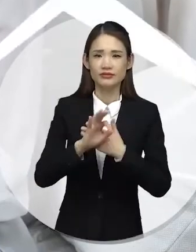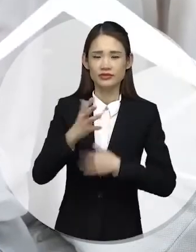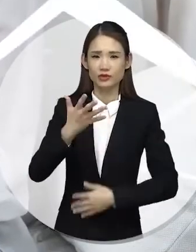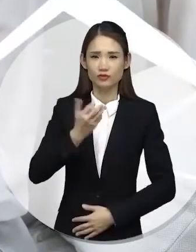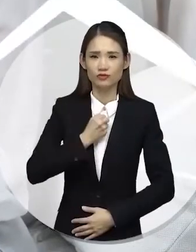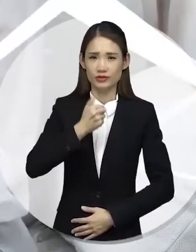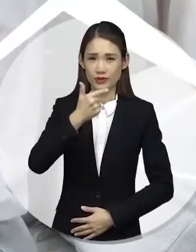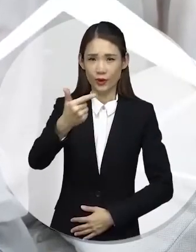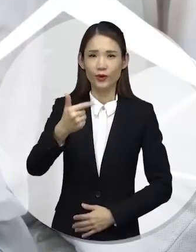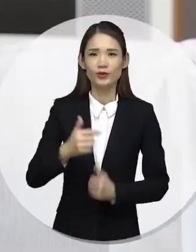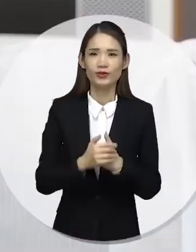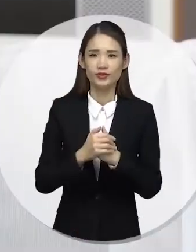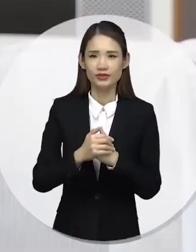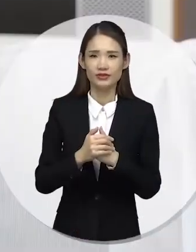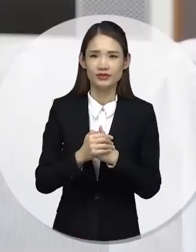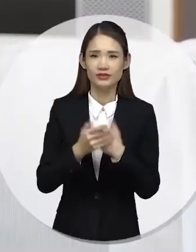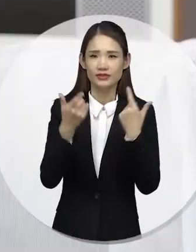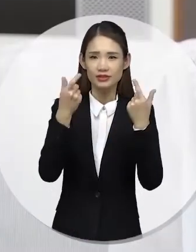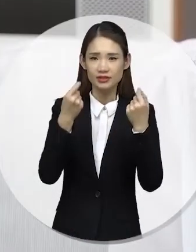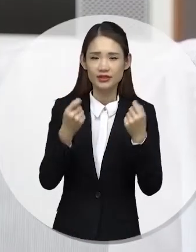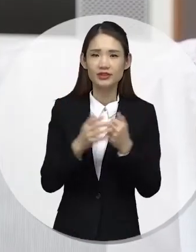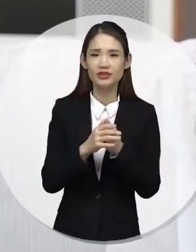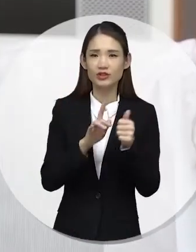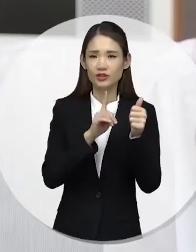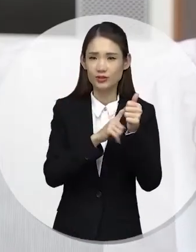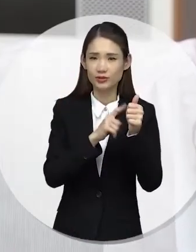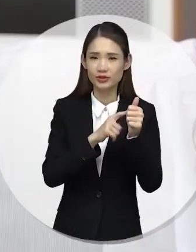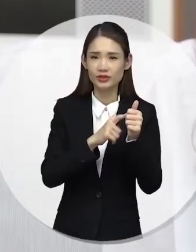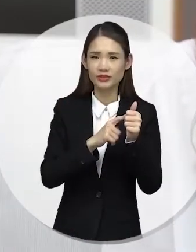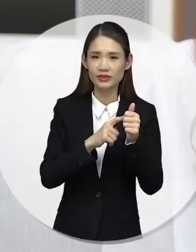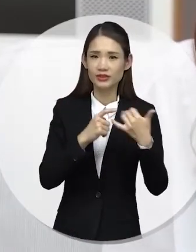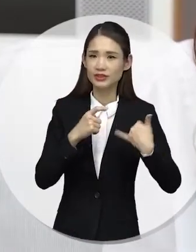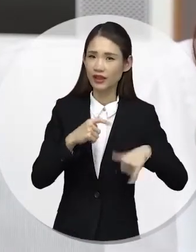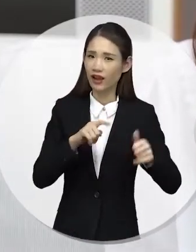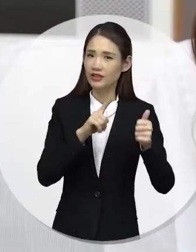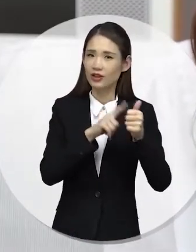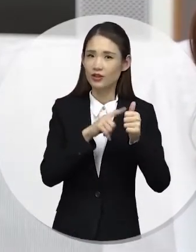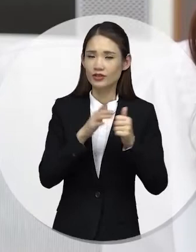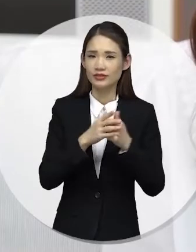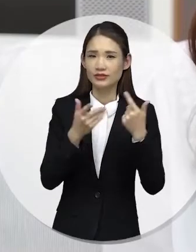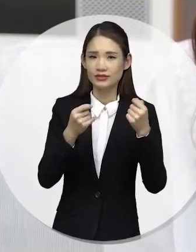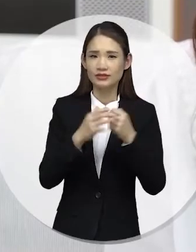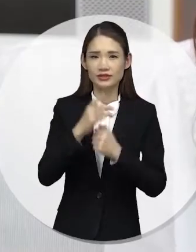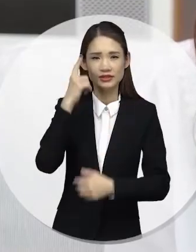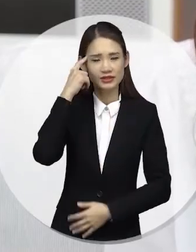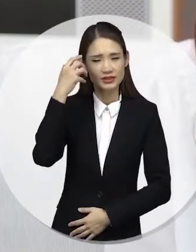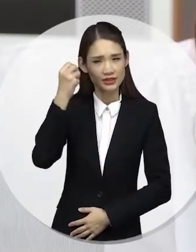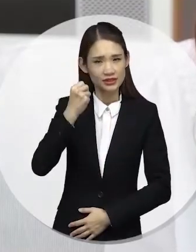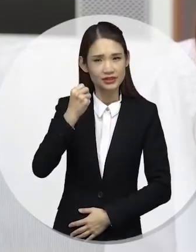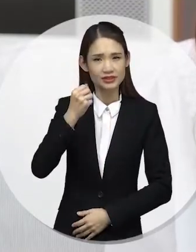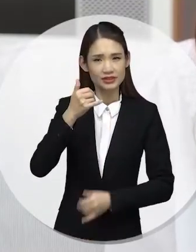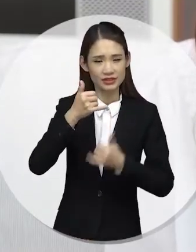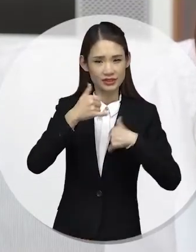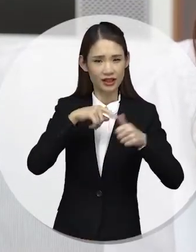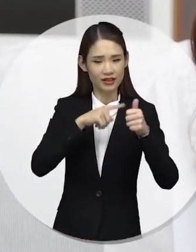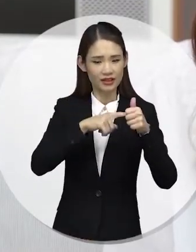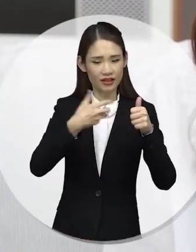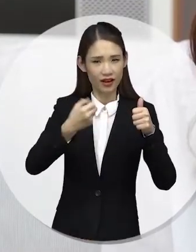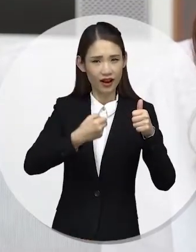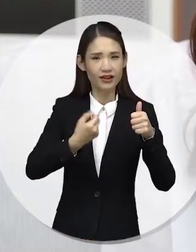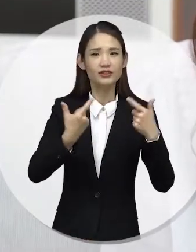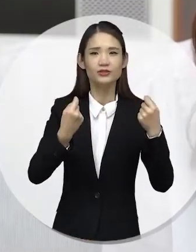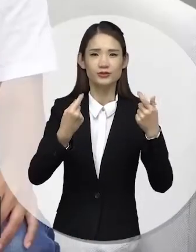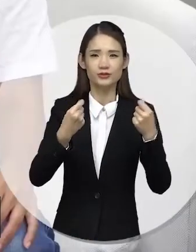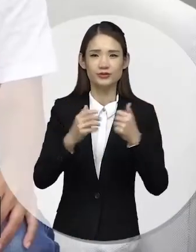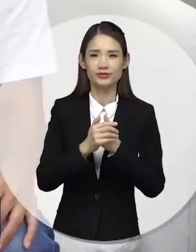정말 충격적인 거였거든요. 근데 그런 분의 자제분이 그러한 인식을 안 가졌을 것